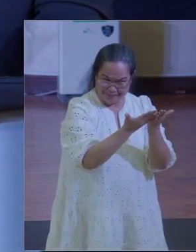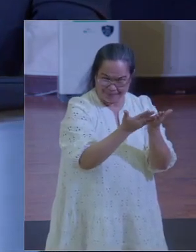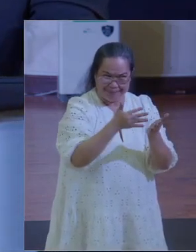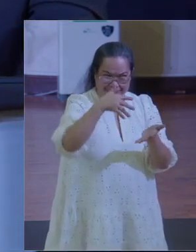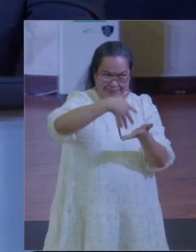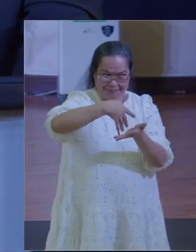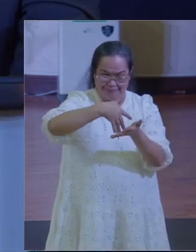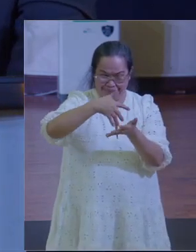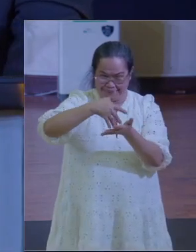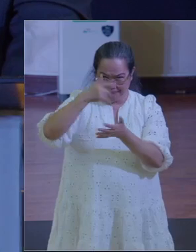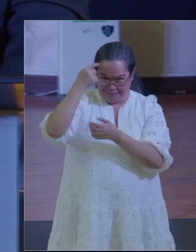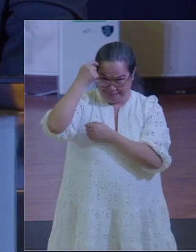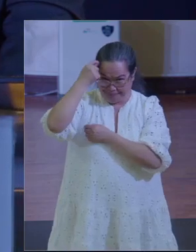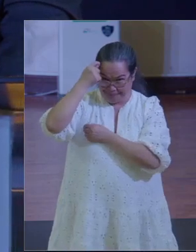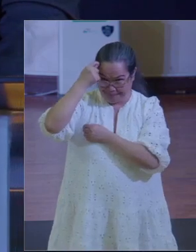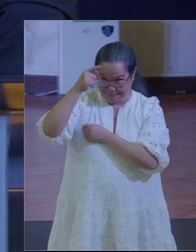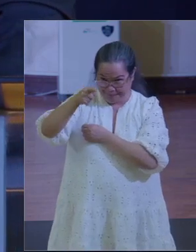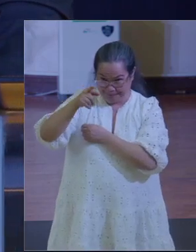ng